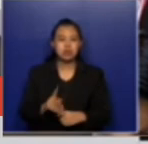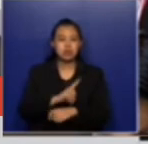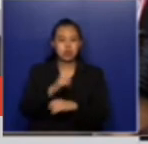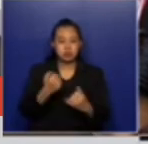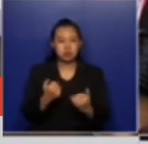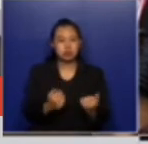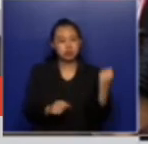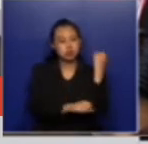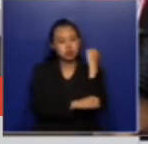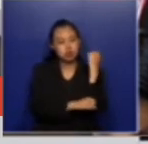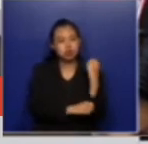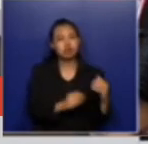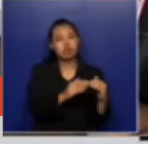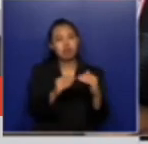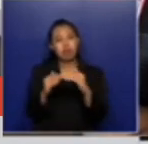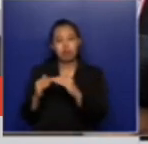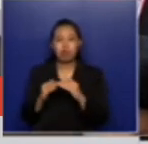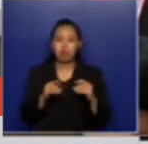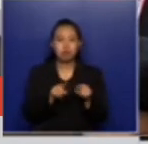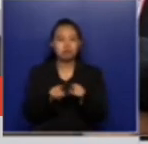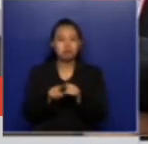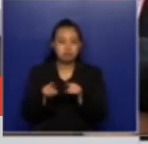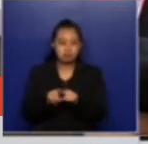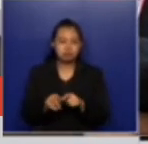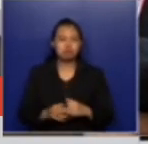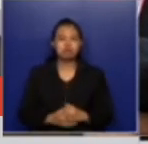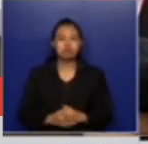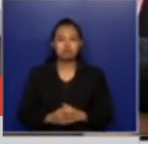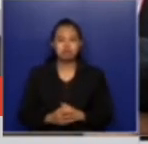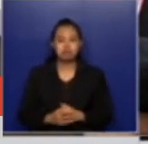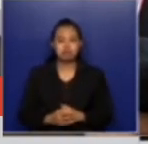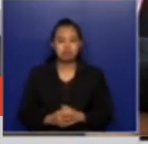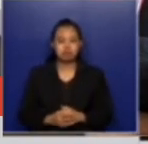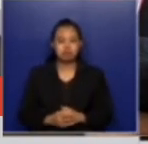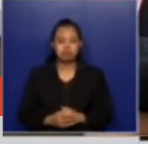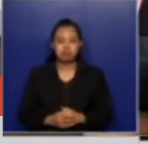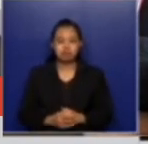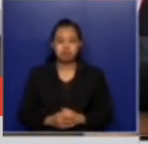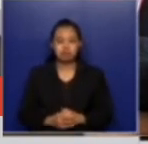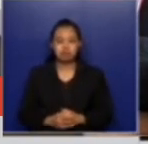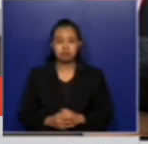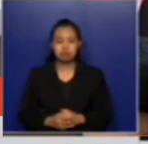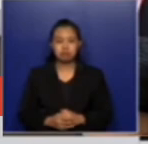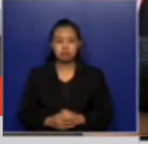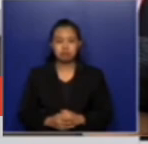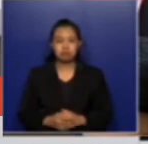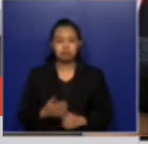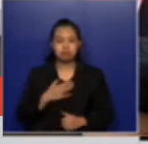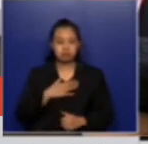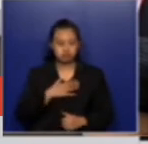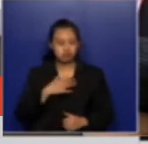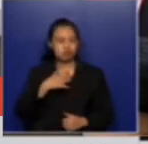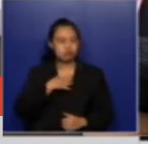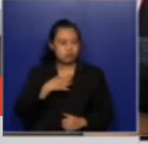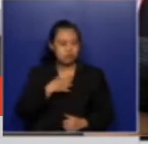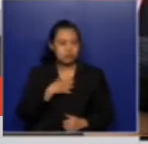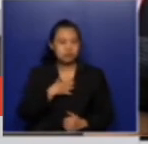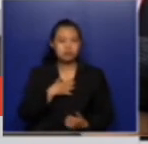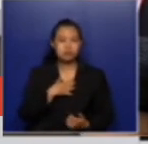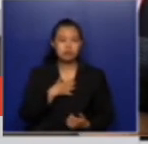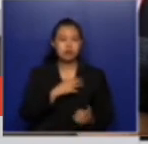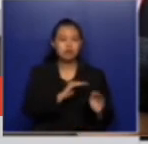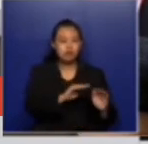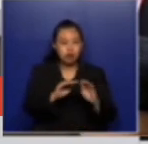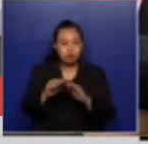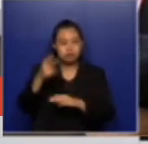แล้วเริ่มจนเสมอกันแล้วครับผมก็อยากฝากท่านนาย